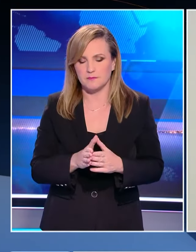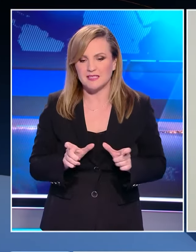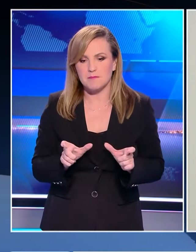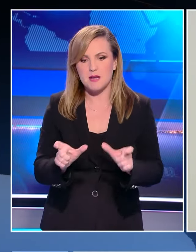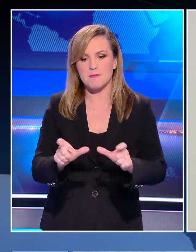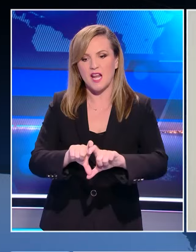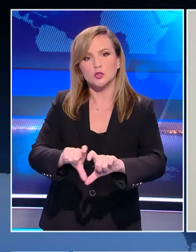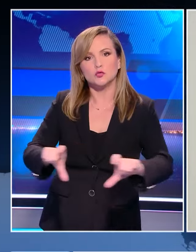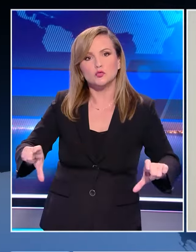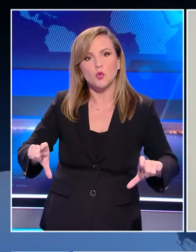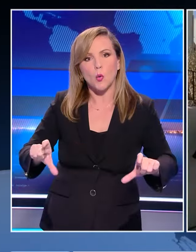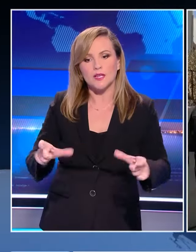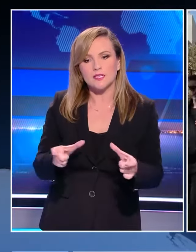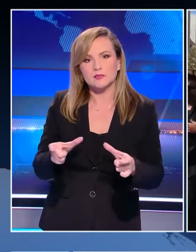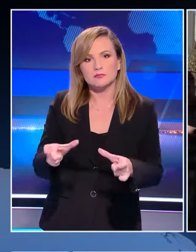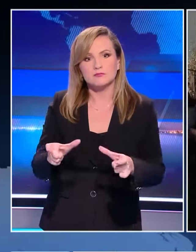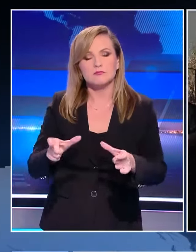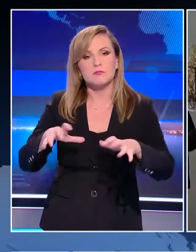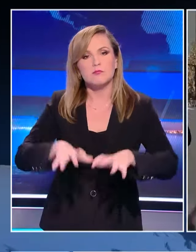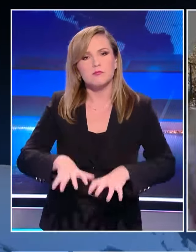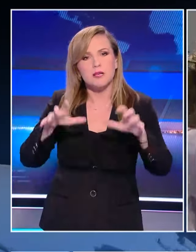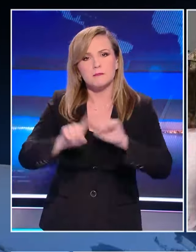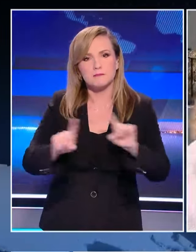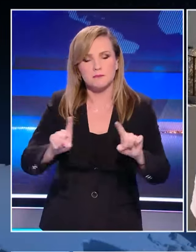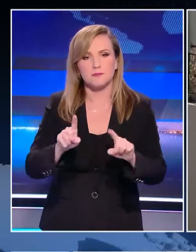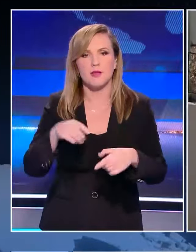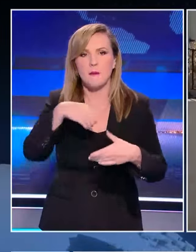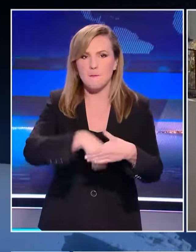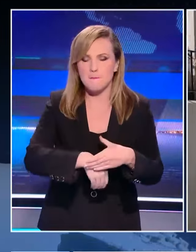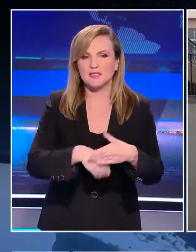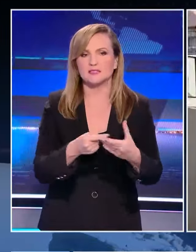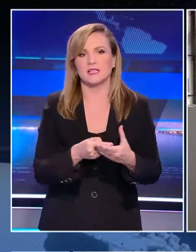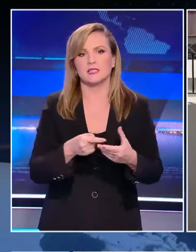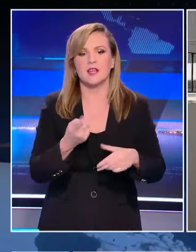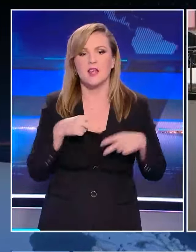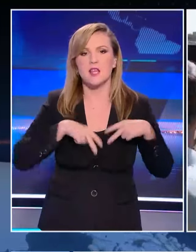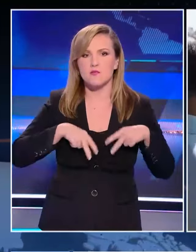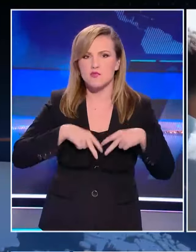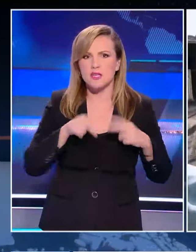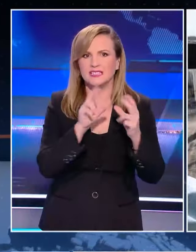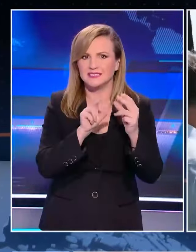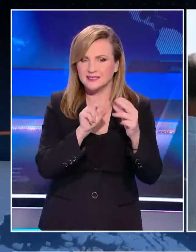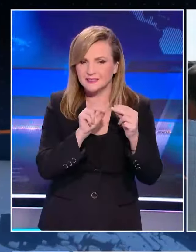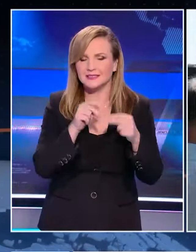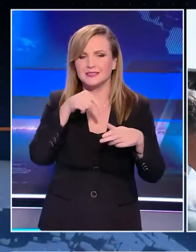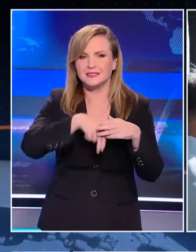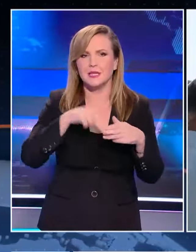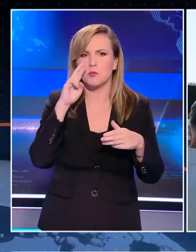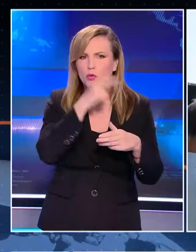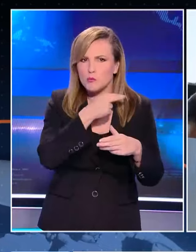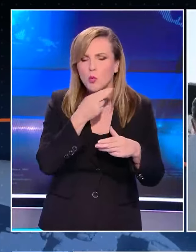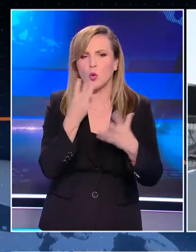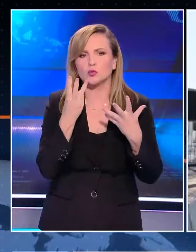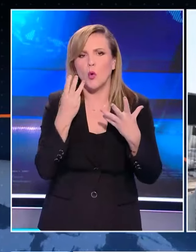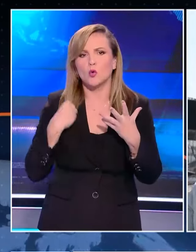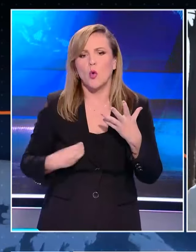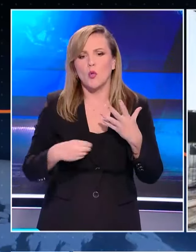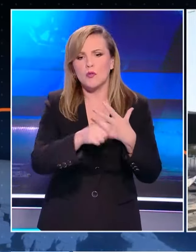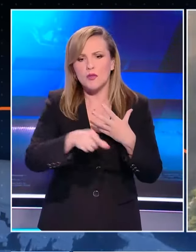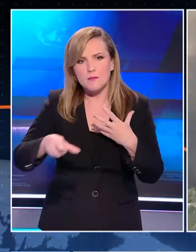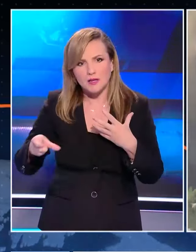φαινόμενα εκδηλωθούν. Στη διυπουργική σύσκεψη παρουσία των 8 δημάρχων των πλήγησεων περιοχών παρουσιάστηκαν τα στοιχεία των